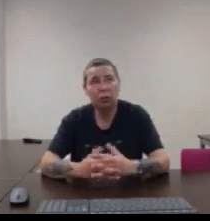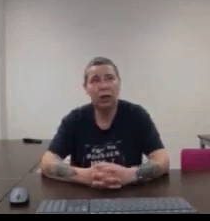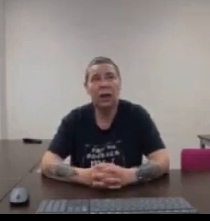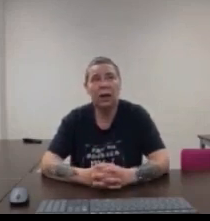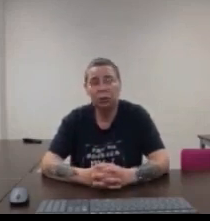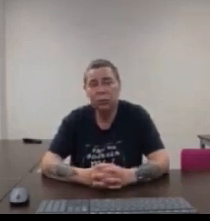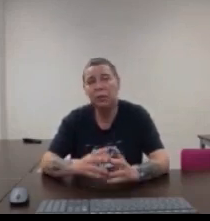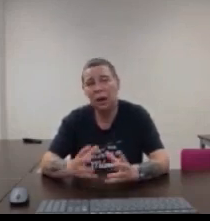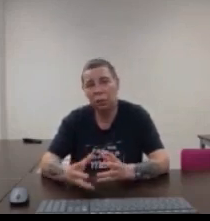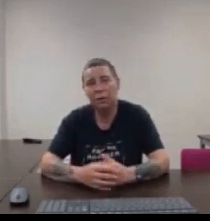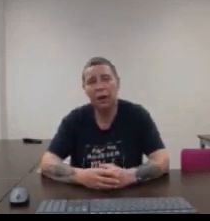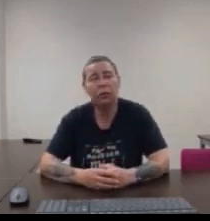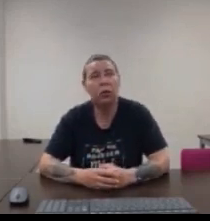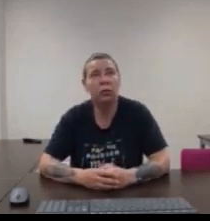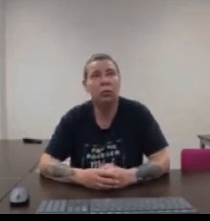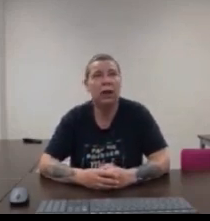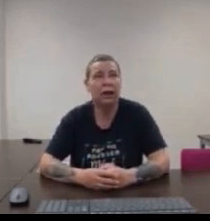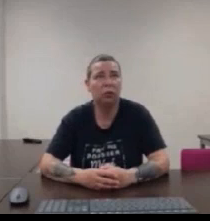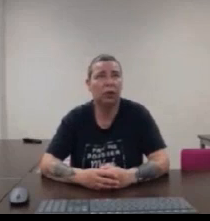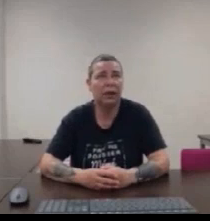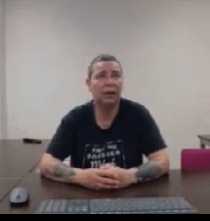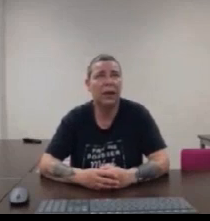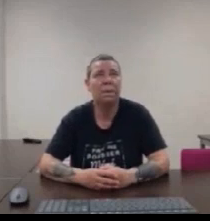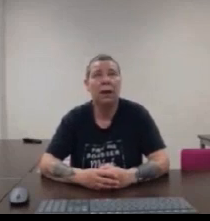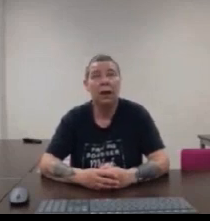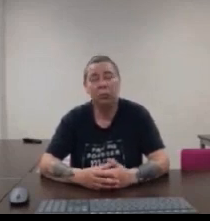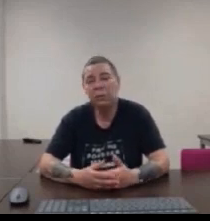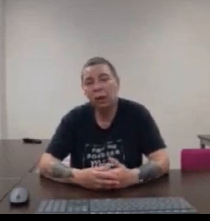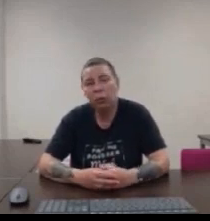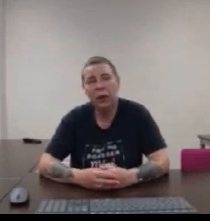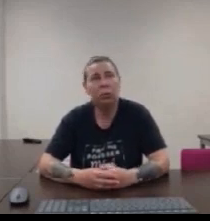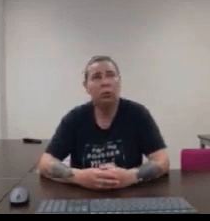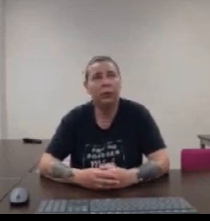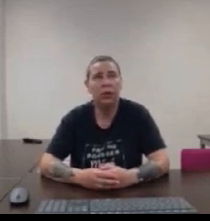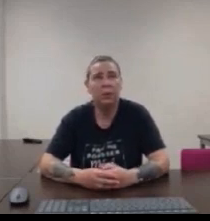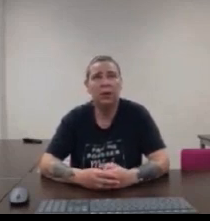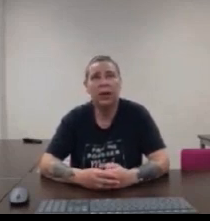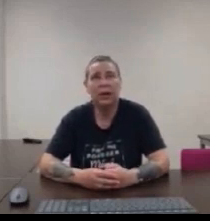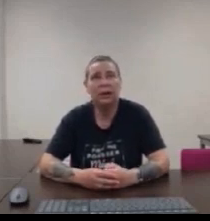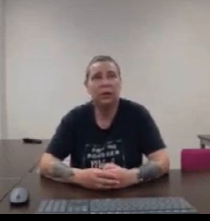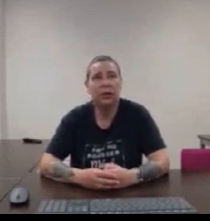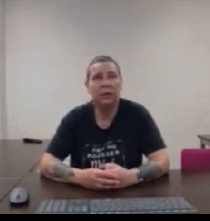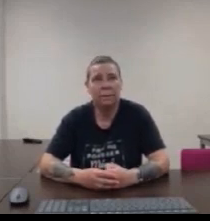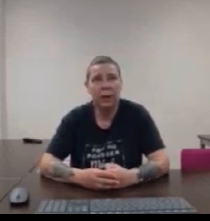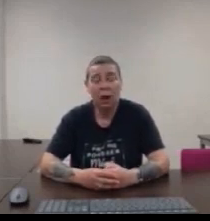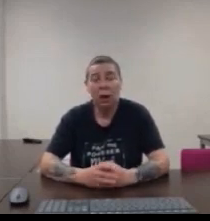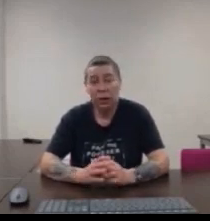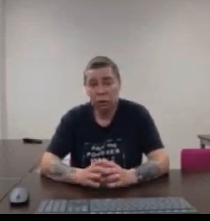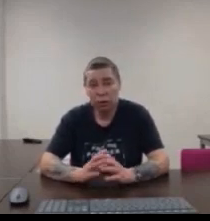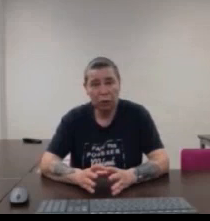que les notions générales ne suffisent pas, on va faire un zoom et éclairer sur le télétravail. Et puis tout ça pour contribuer à améliorer la qualité de vie au